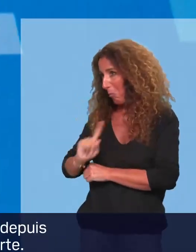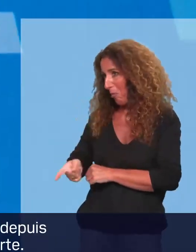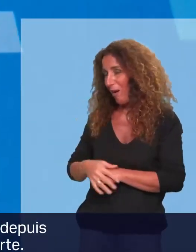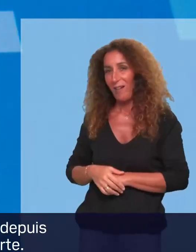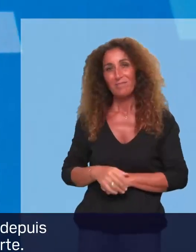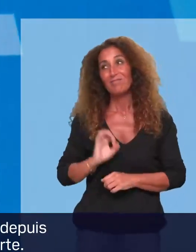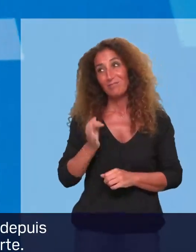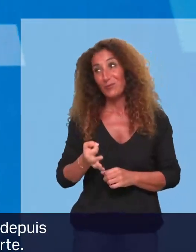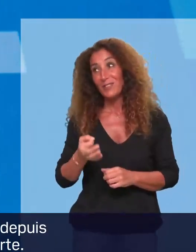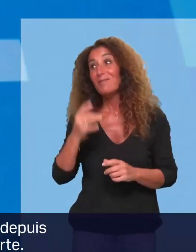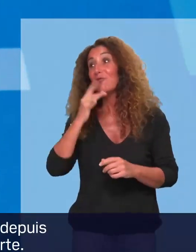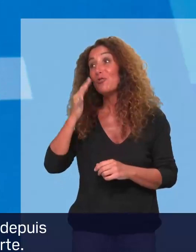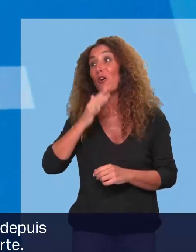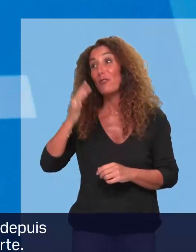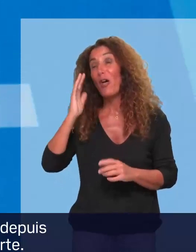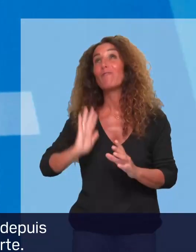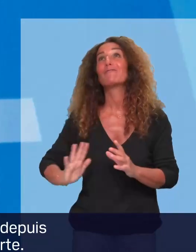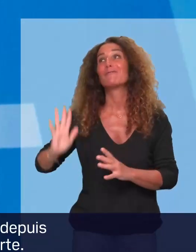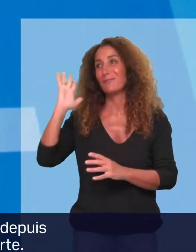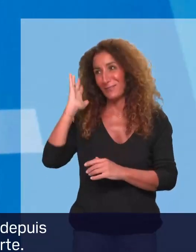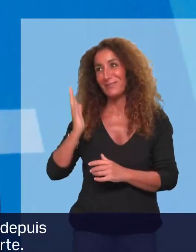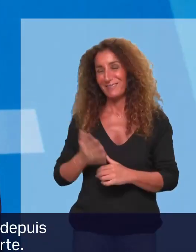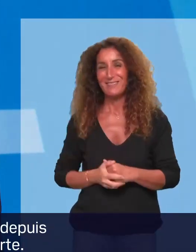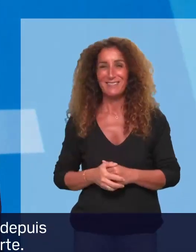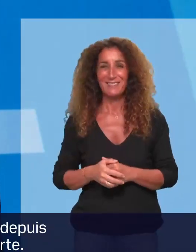Vous savez, il y a un chanteur qui a chanté ça il y a quelques années. Ouais.